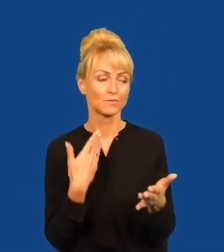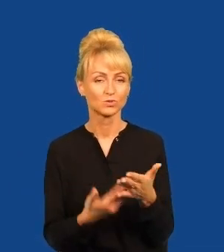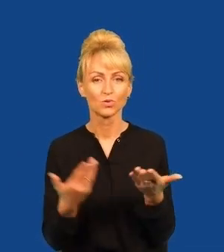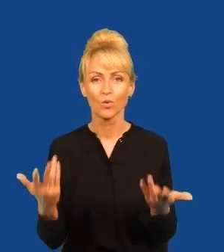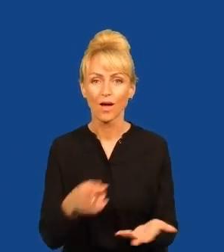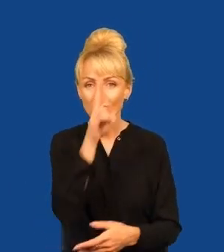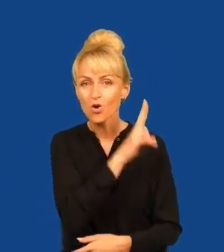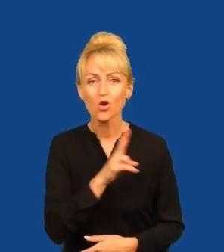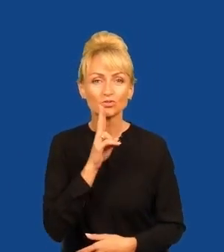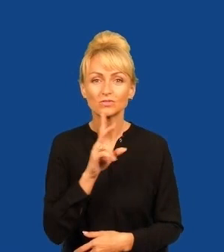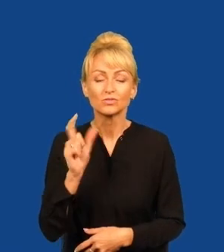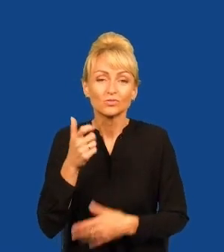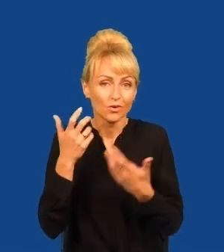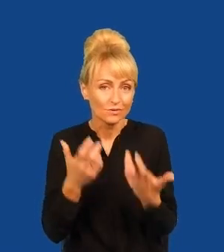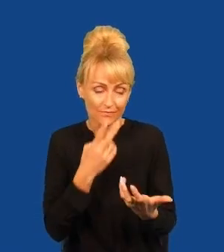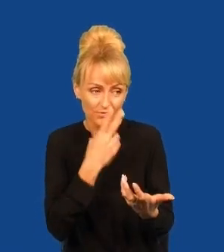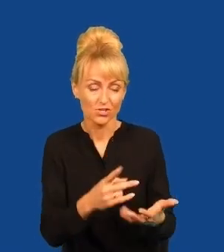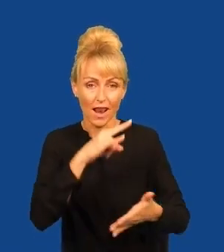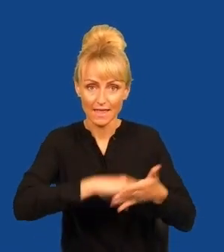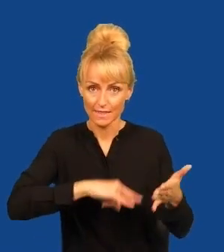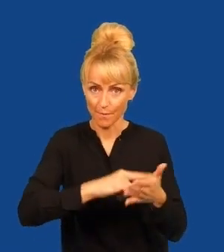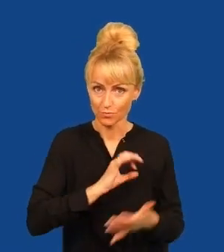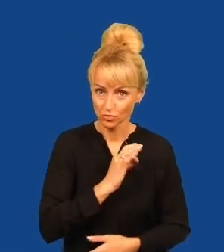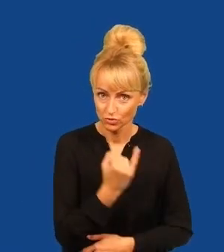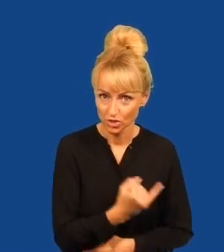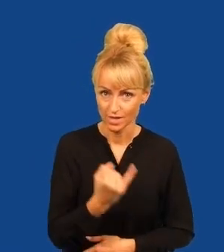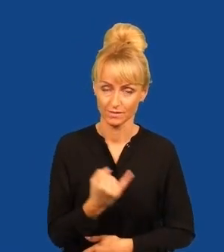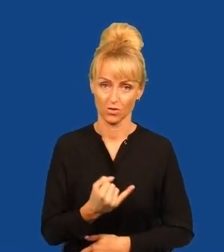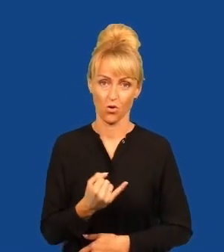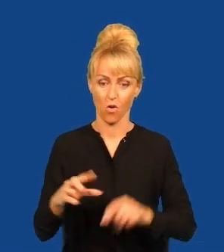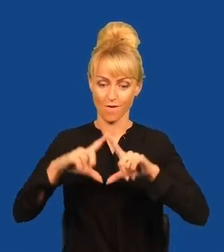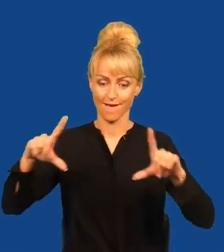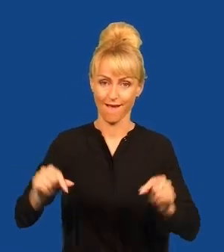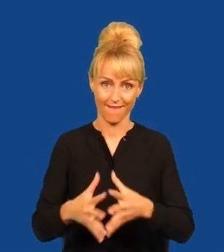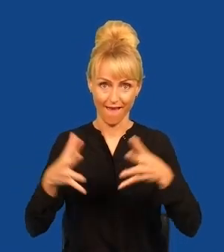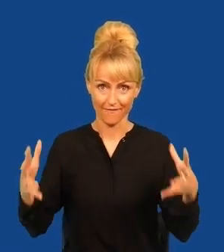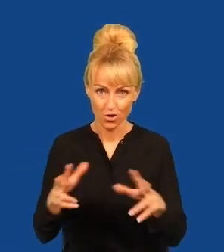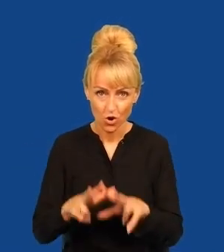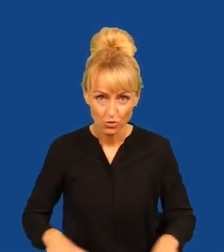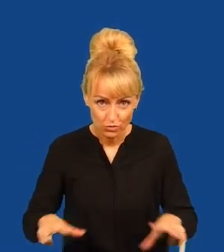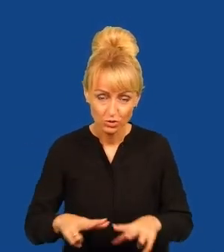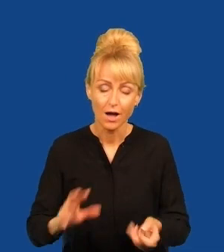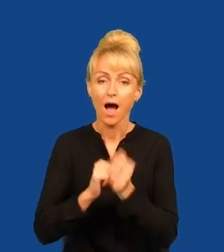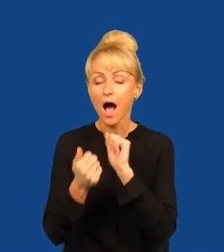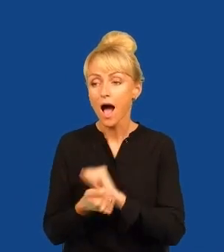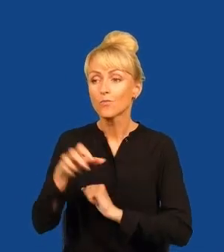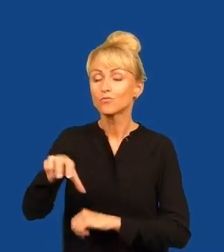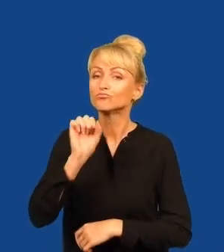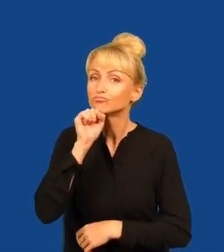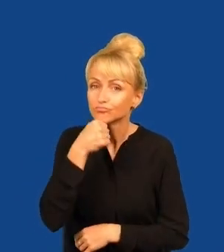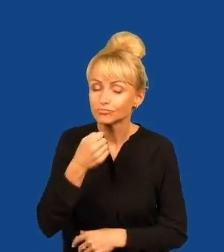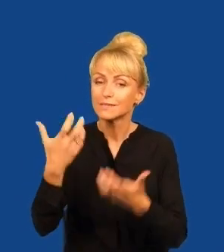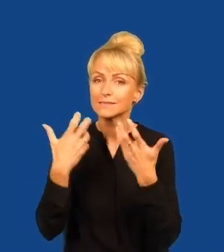rodziny, legitymację swoich dzieci, czy różnego rodzaju wnioski o dofinansowanie, czy właśnie emeryt rencista, co przed chwilą widzieliście, kartę